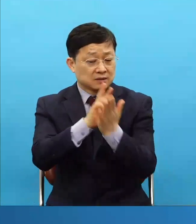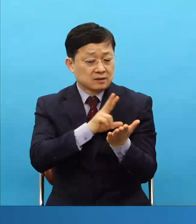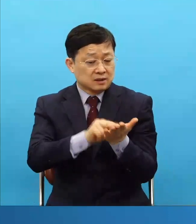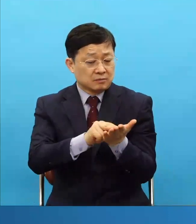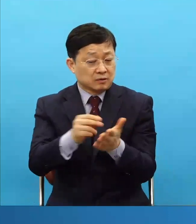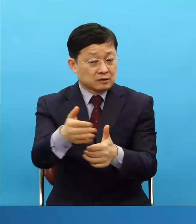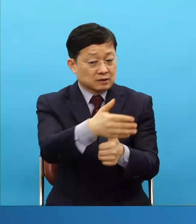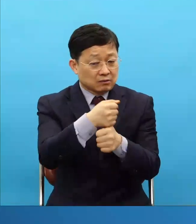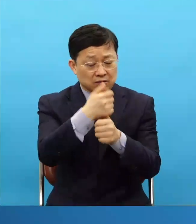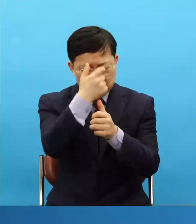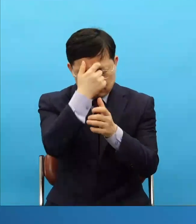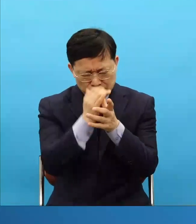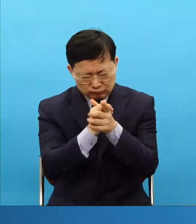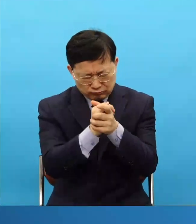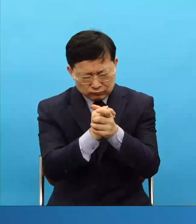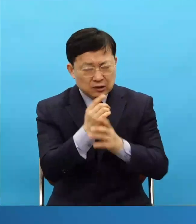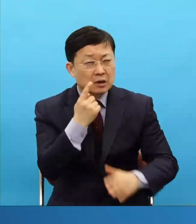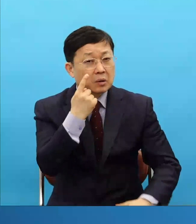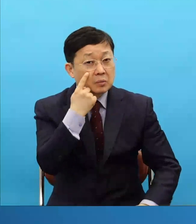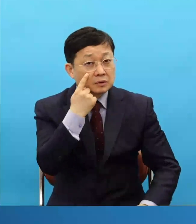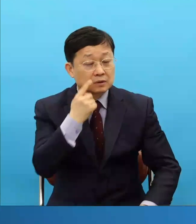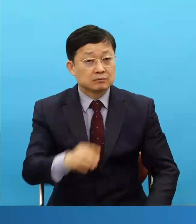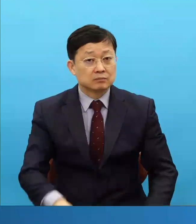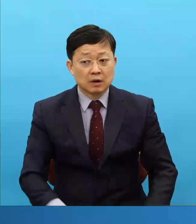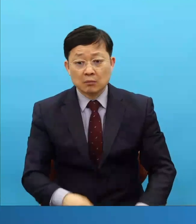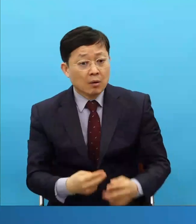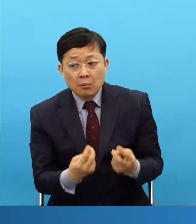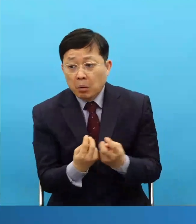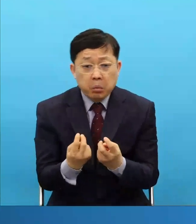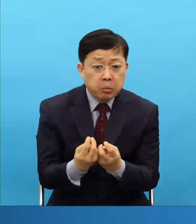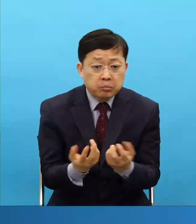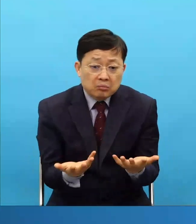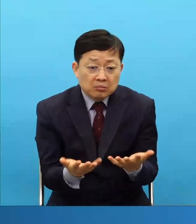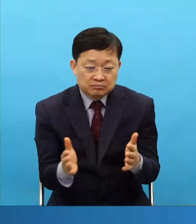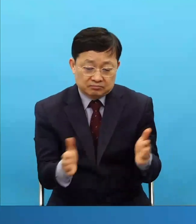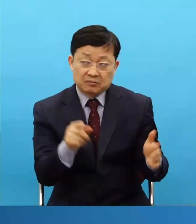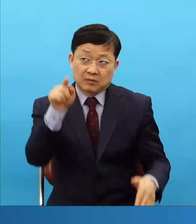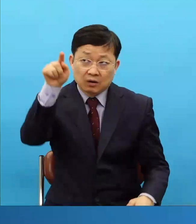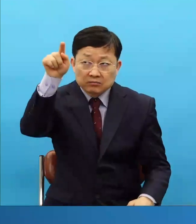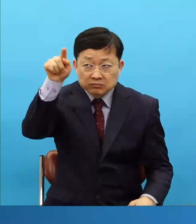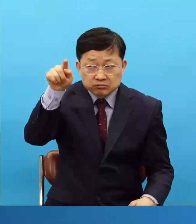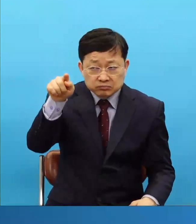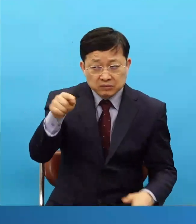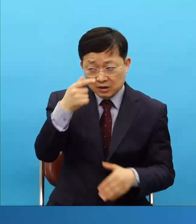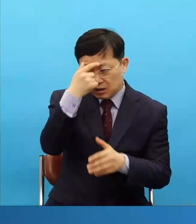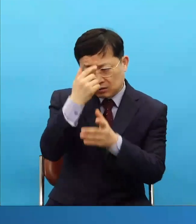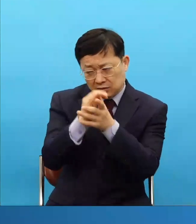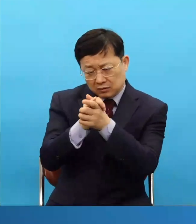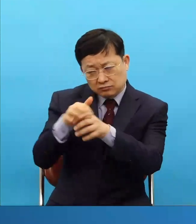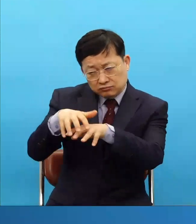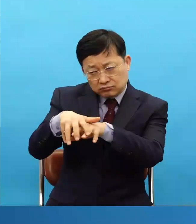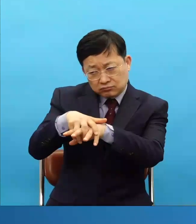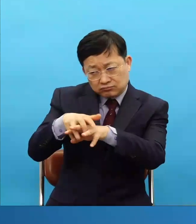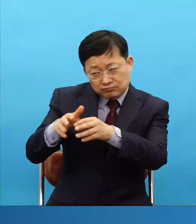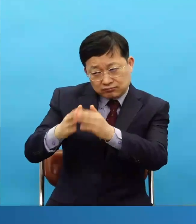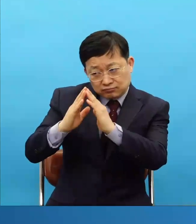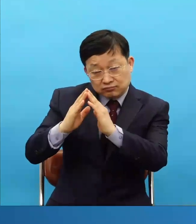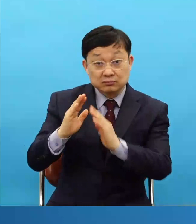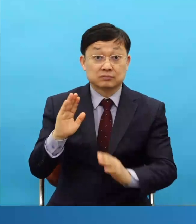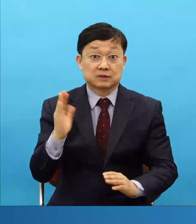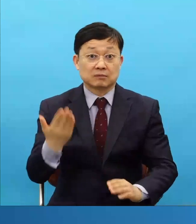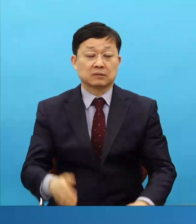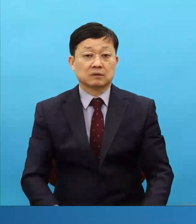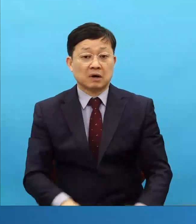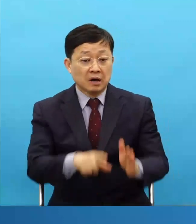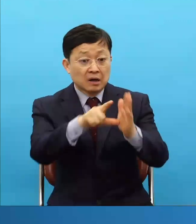about this. 방법 없습니다. 이렇게 하면 됩니다. There's no other method. Just do it this way, 24 hours. 뭐